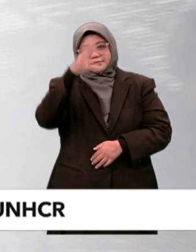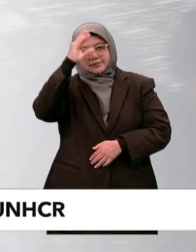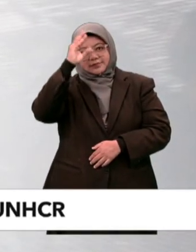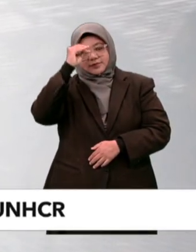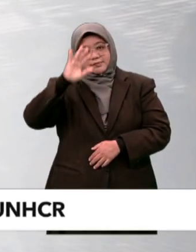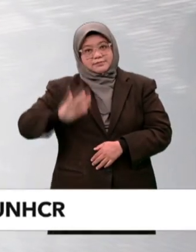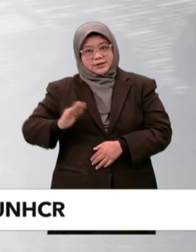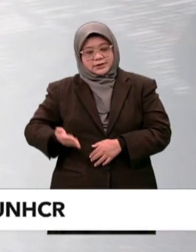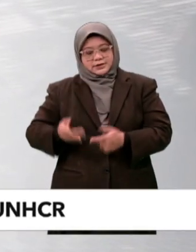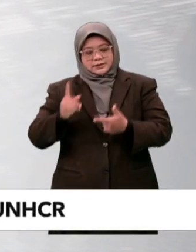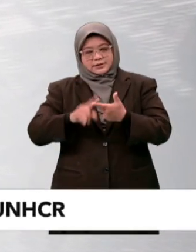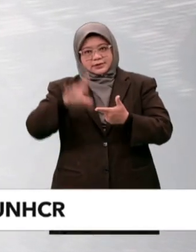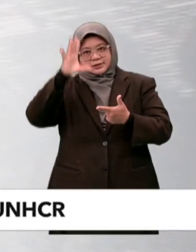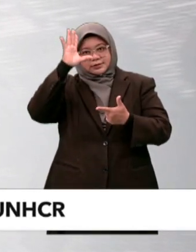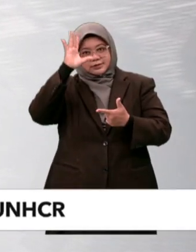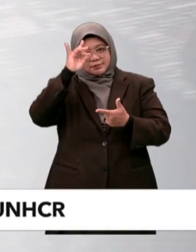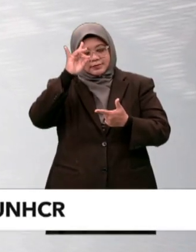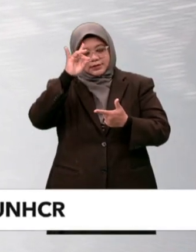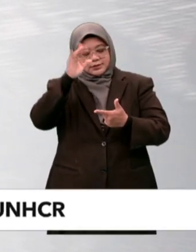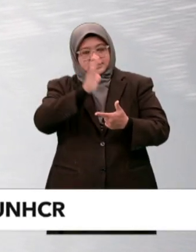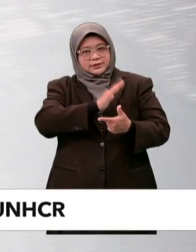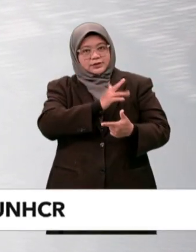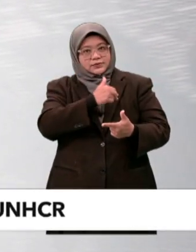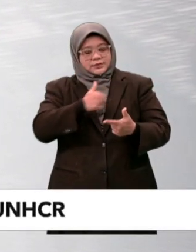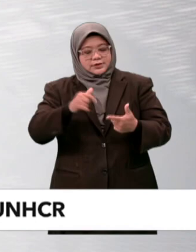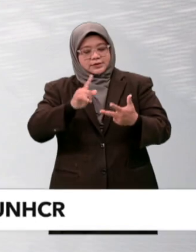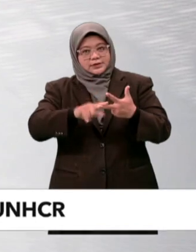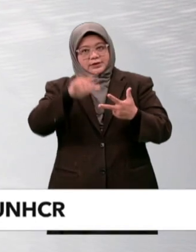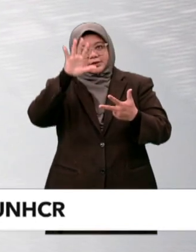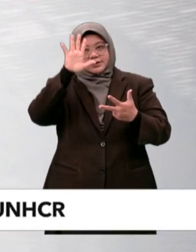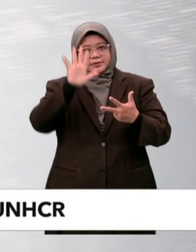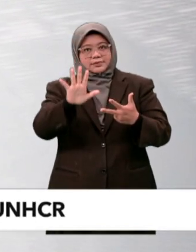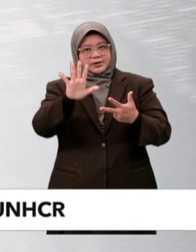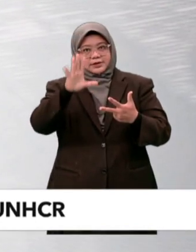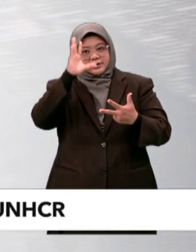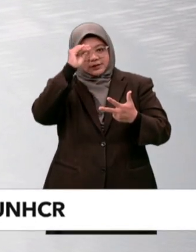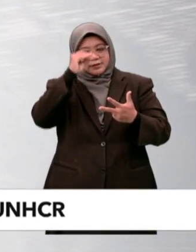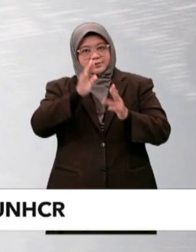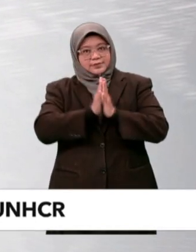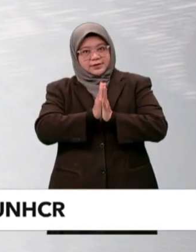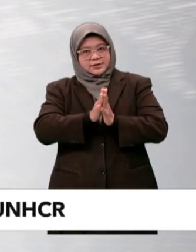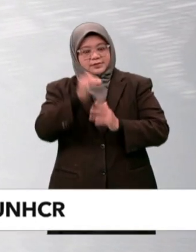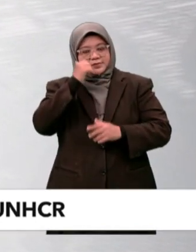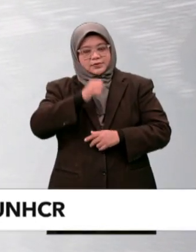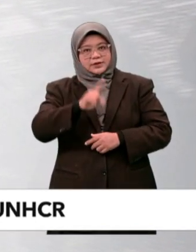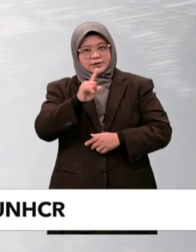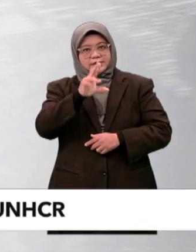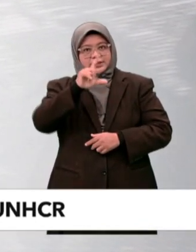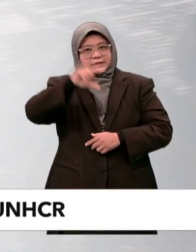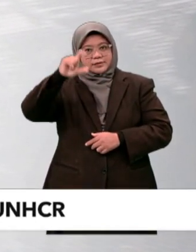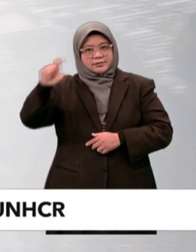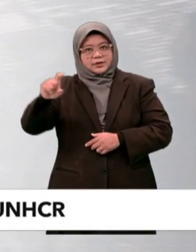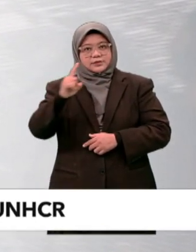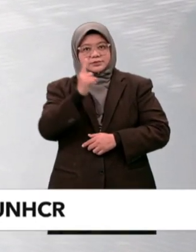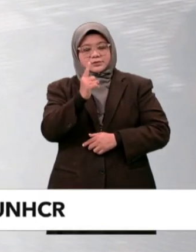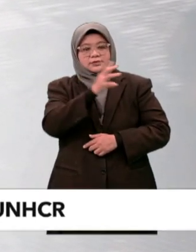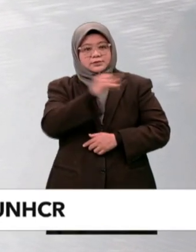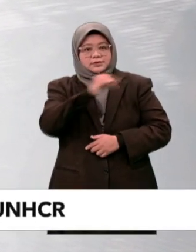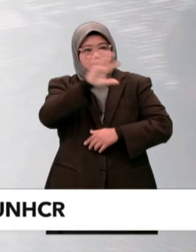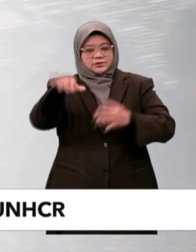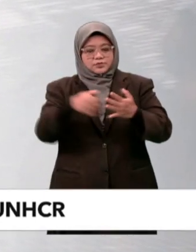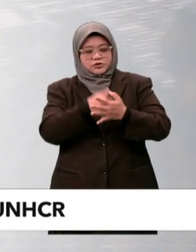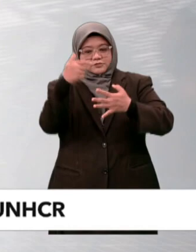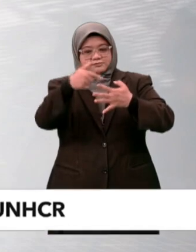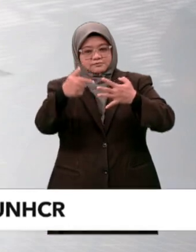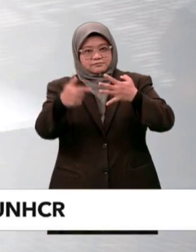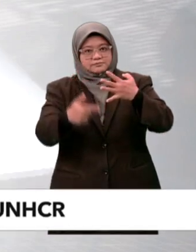Bangladesh 8 lelaki Indonesia 5 lelaki dan seorang wanita Myanmar serta seorang lelaki Nepal semua warga asing